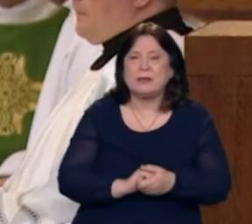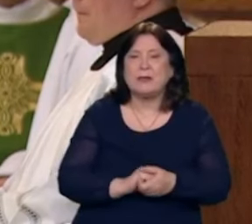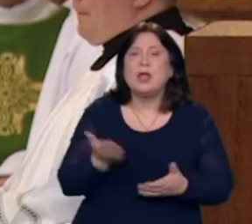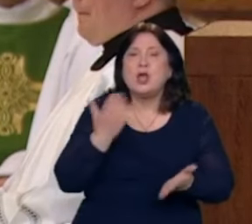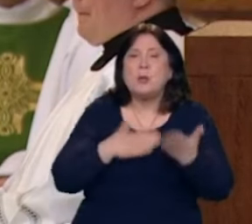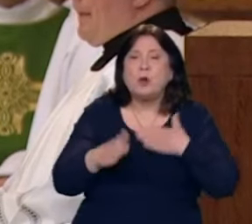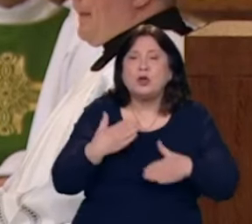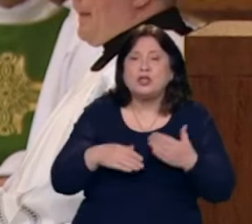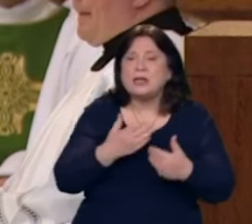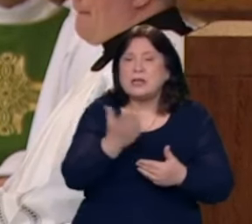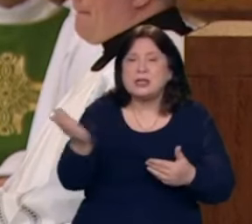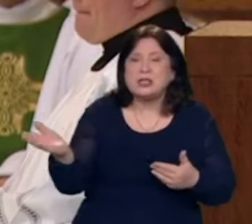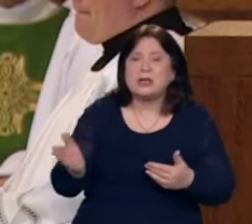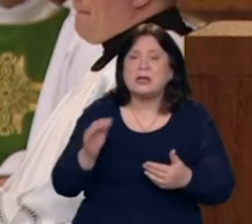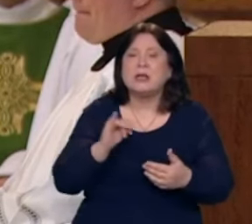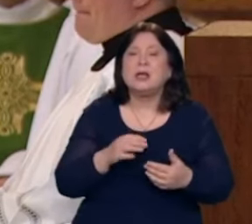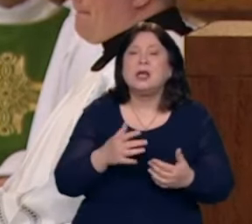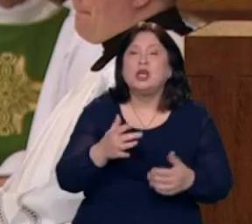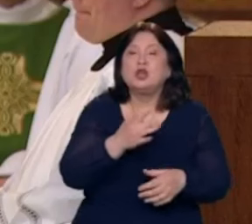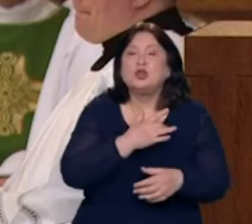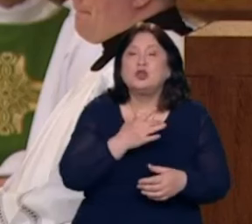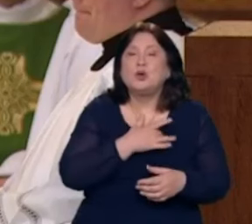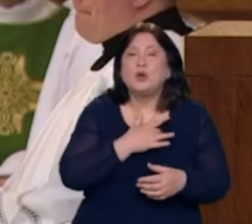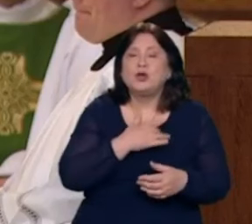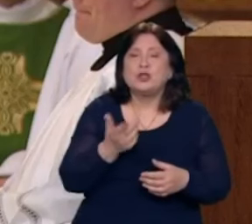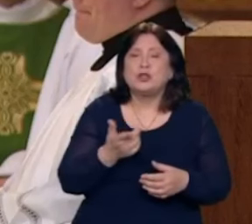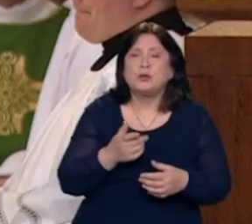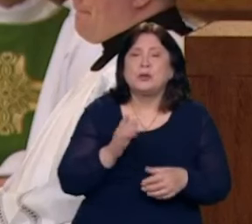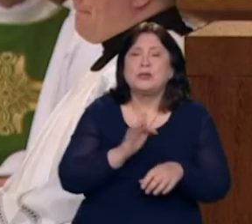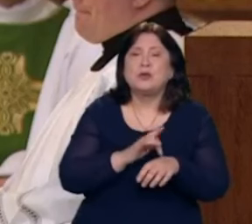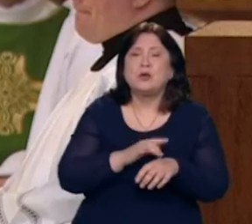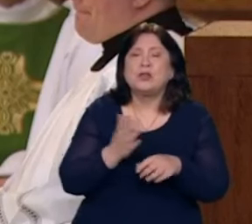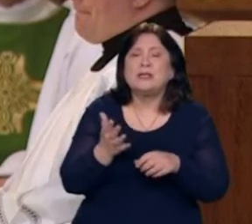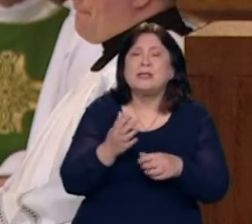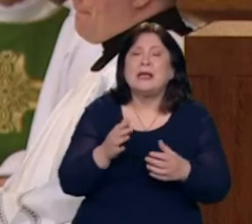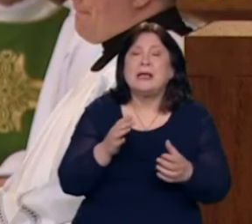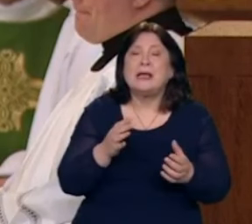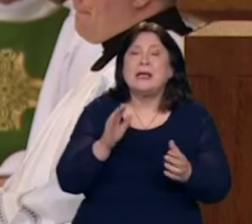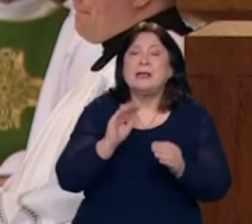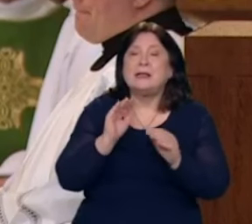pociesza i z czułością traktuje niepełnosprawnych